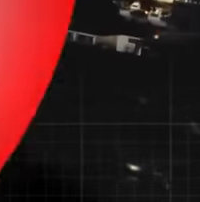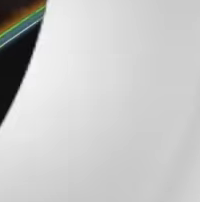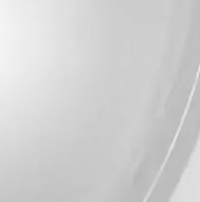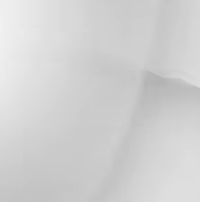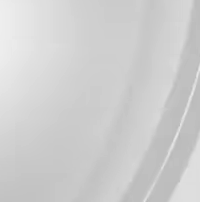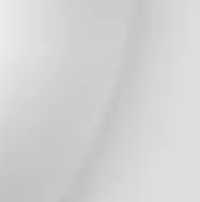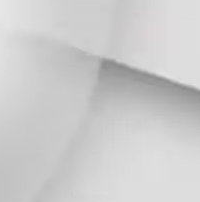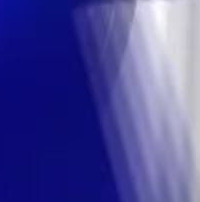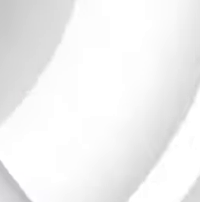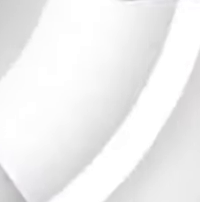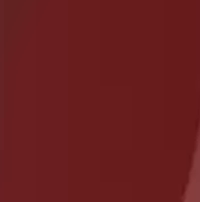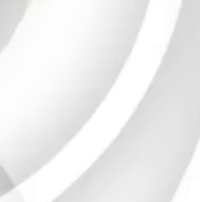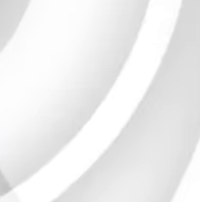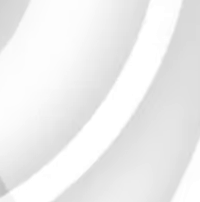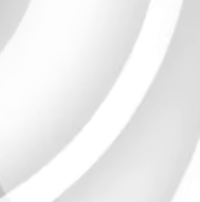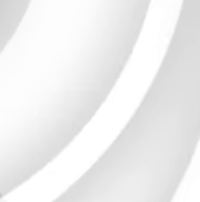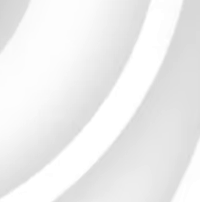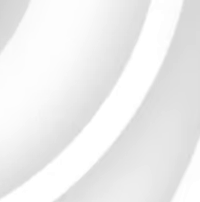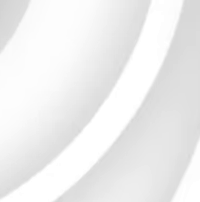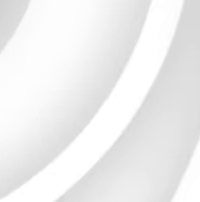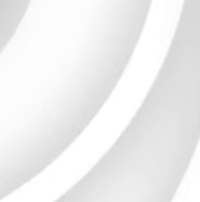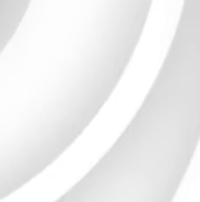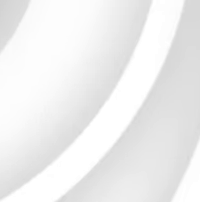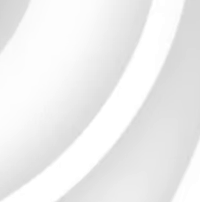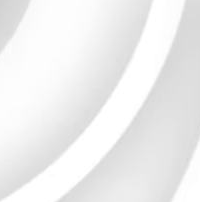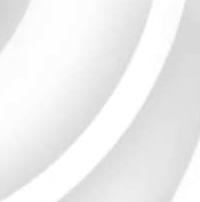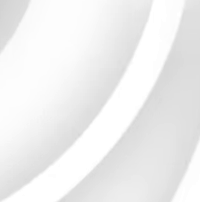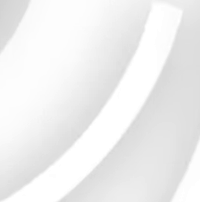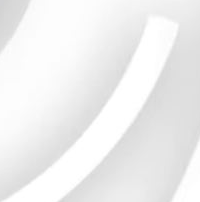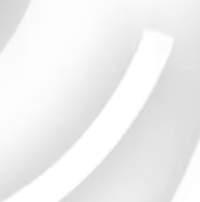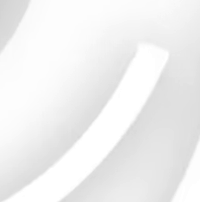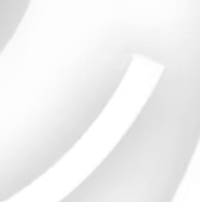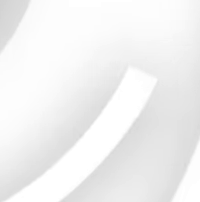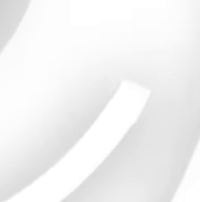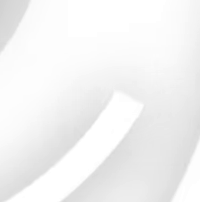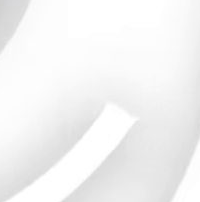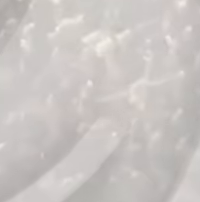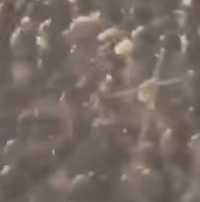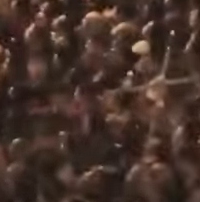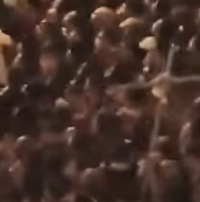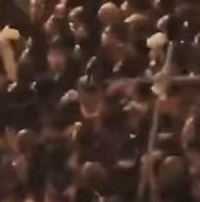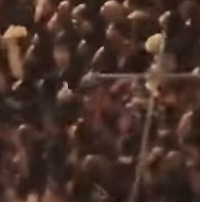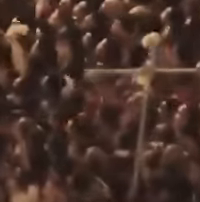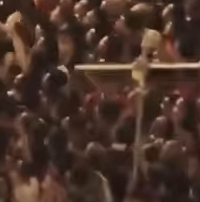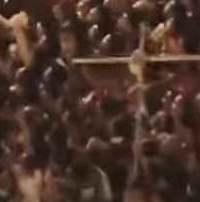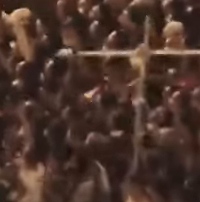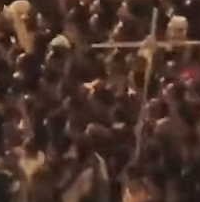Manila. Ito ang TV Patrol.